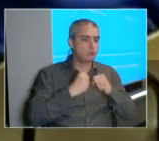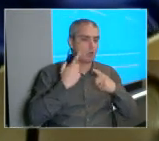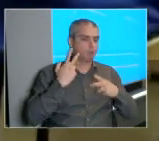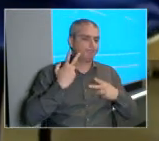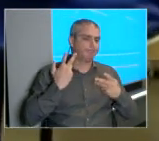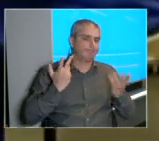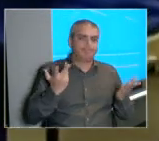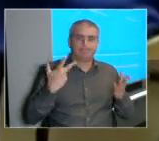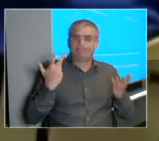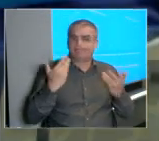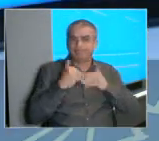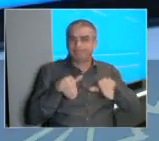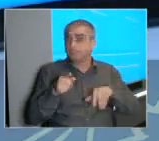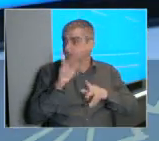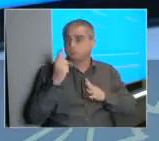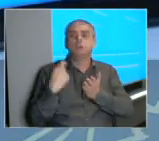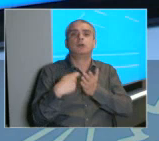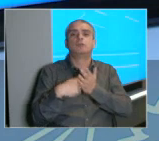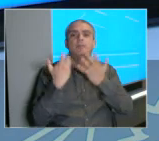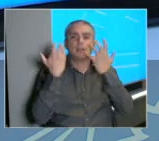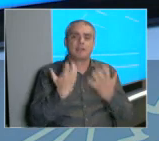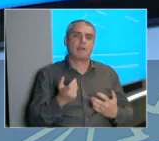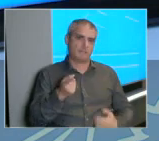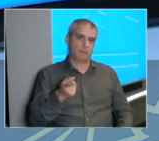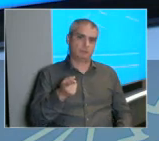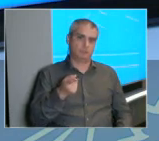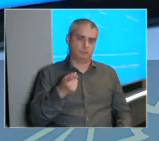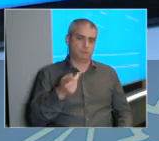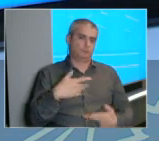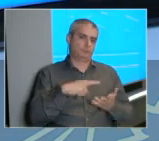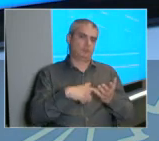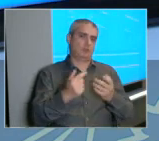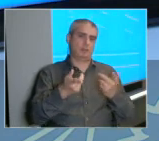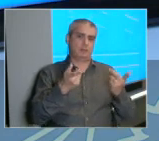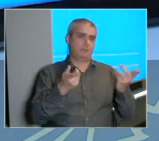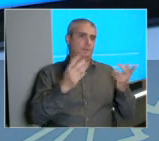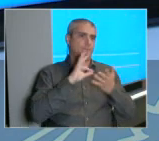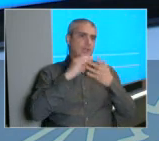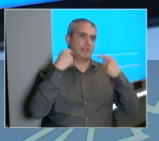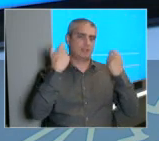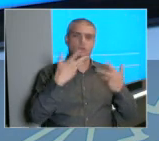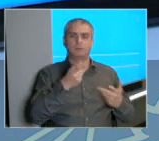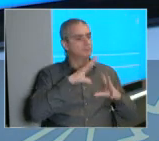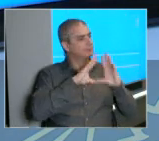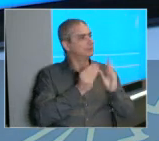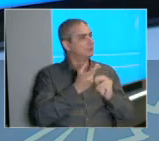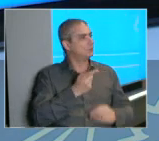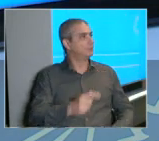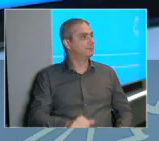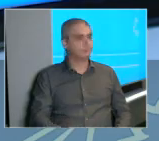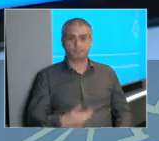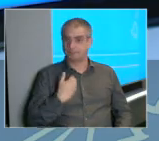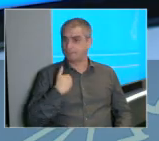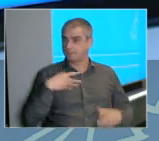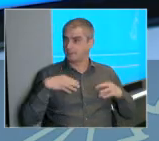האלה כל פעם, זה מי שמשלם את המחירים הכבדים של אוזלת היד של מערכת לא... לסיכום המשדר.